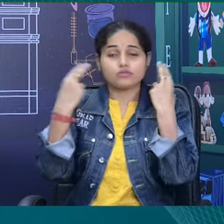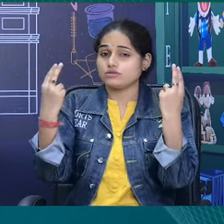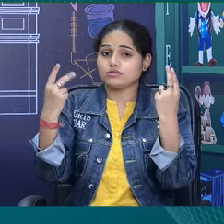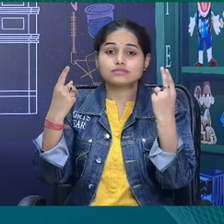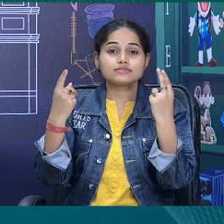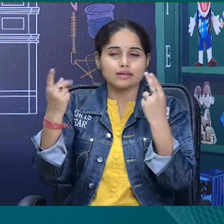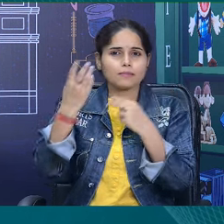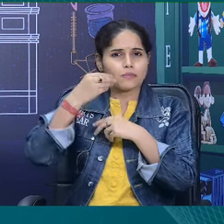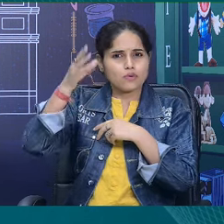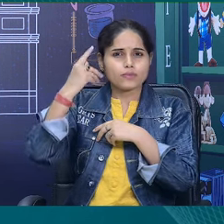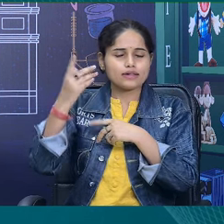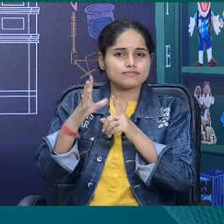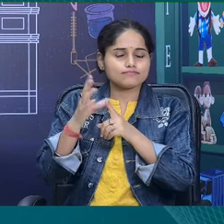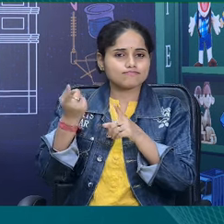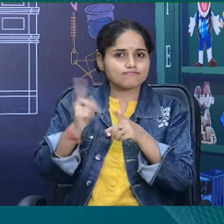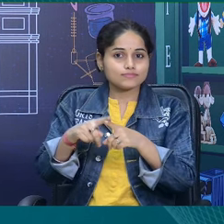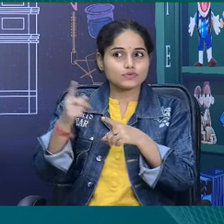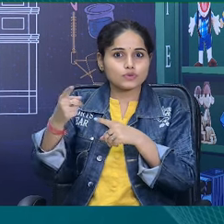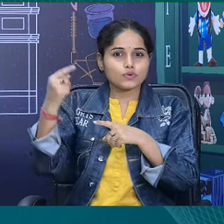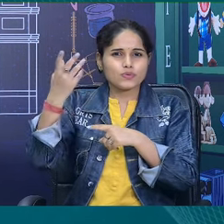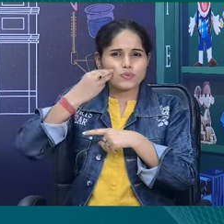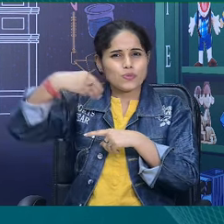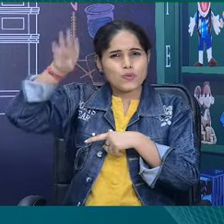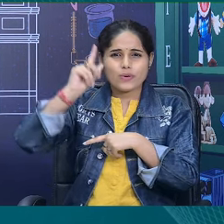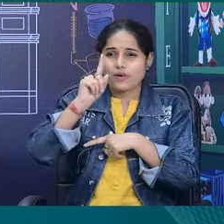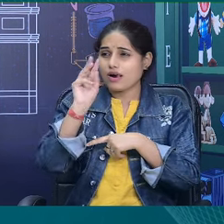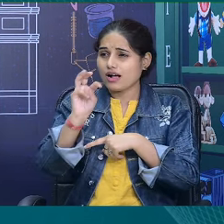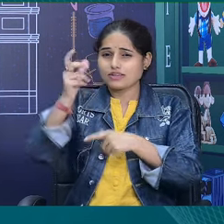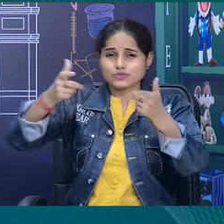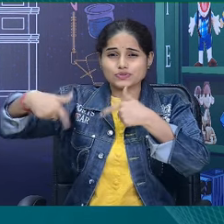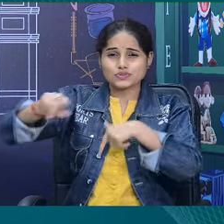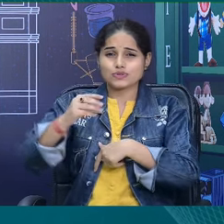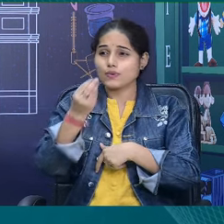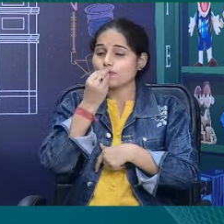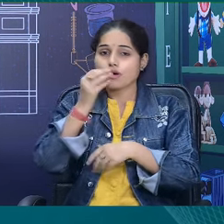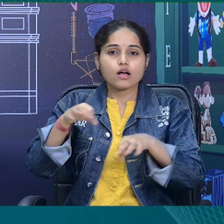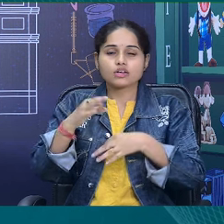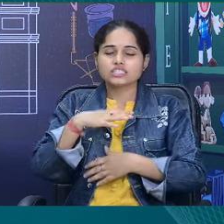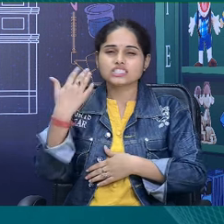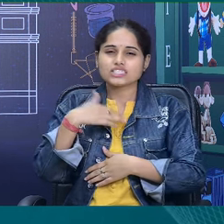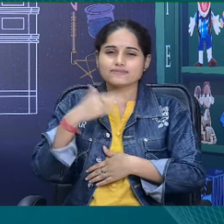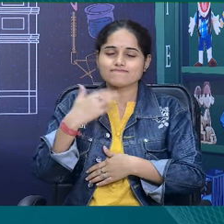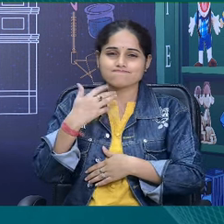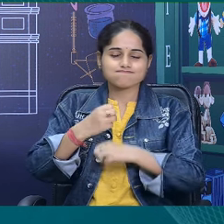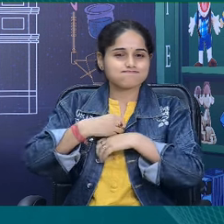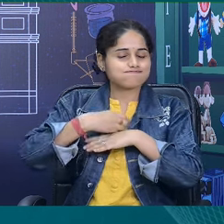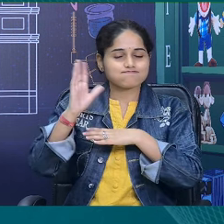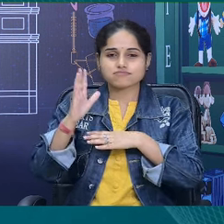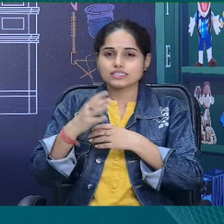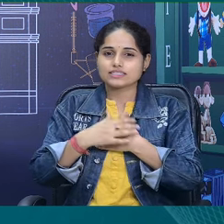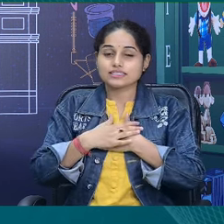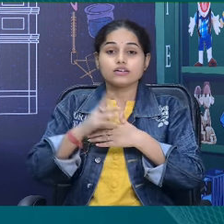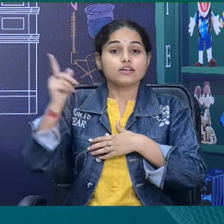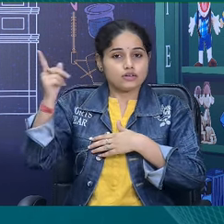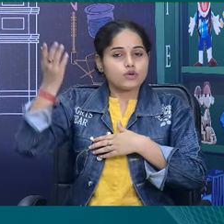दौरान हजारों की तादाद में लोग भूख की वजह से प्राण गवा रहे थे जी सर और आनंद मठ अगर पढ़े बंकिम चंद